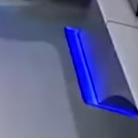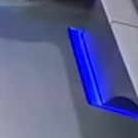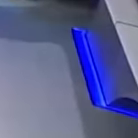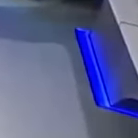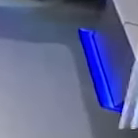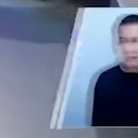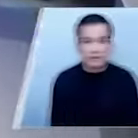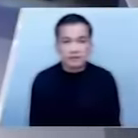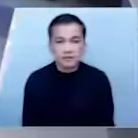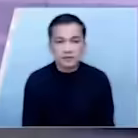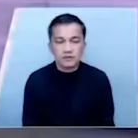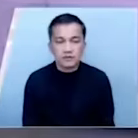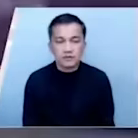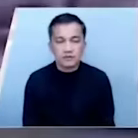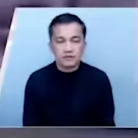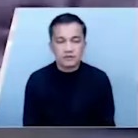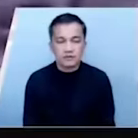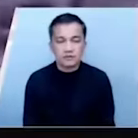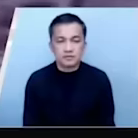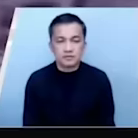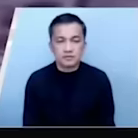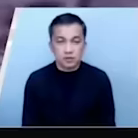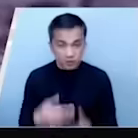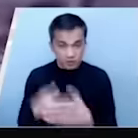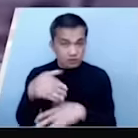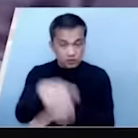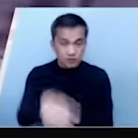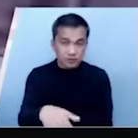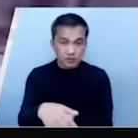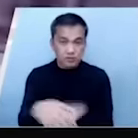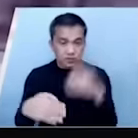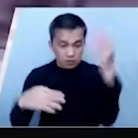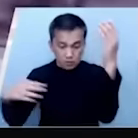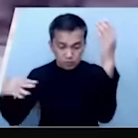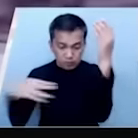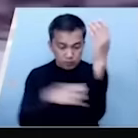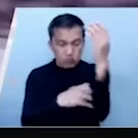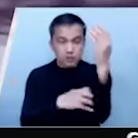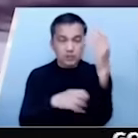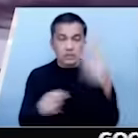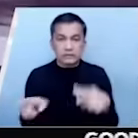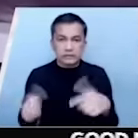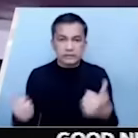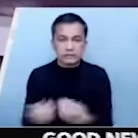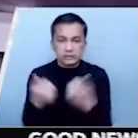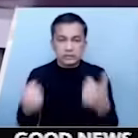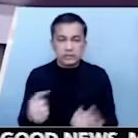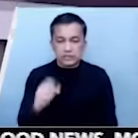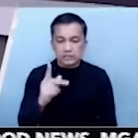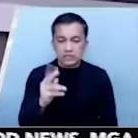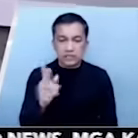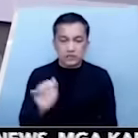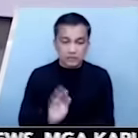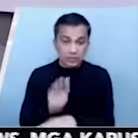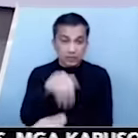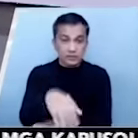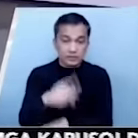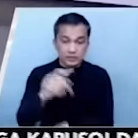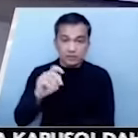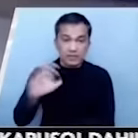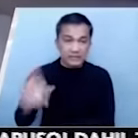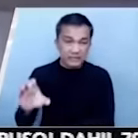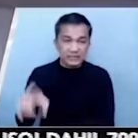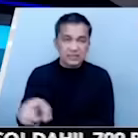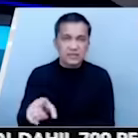Magandang hapon po. Bumaga sa poste at nagdulot ng disgrasya sa Skyway at Grade sa Pasay ang isang tanker ng coconut